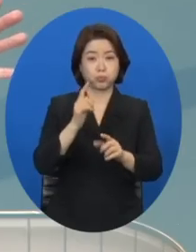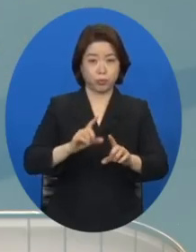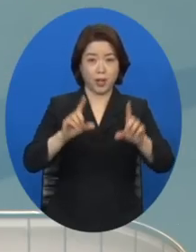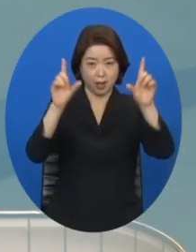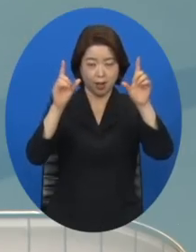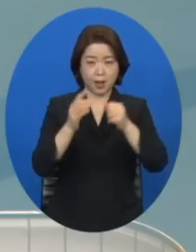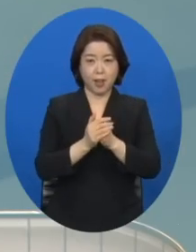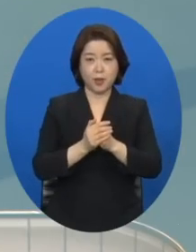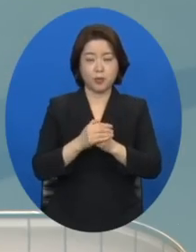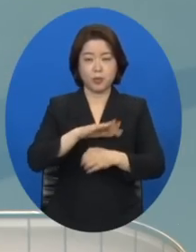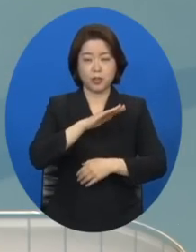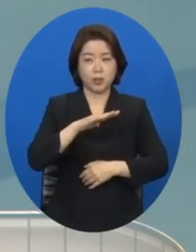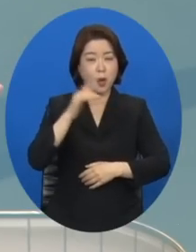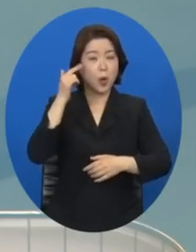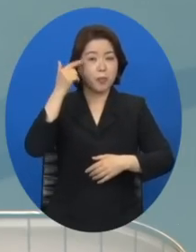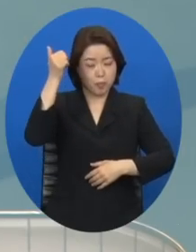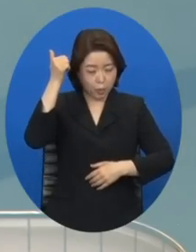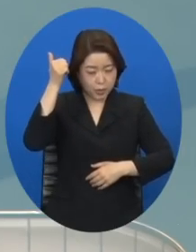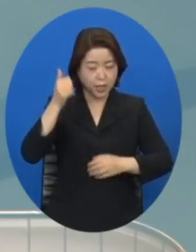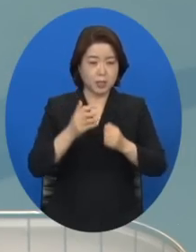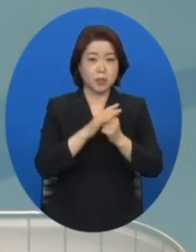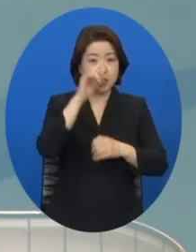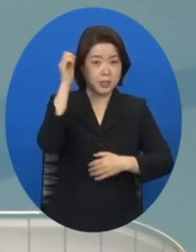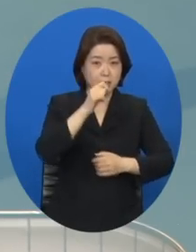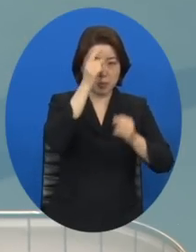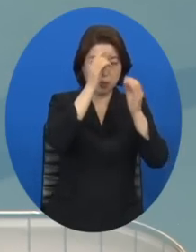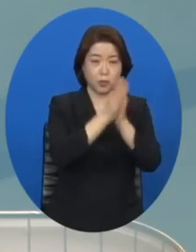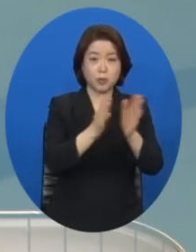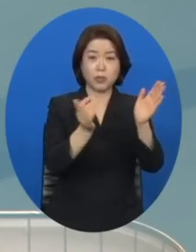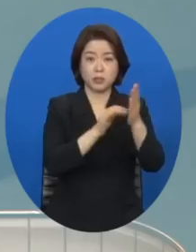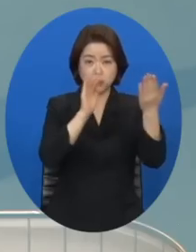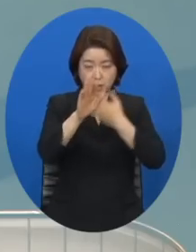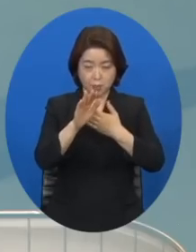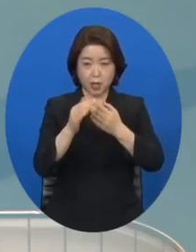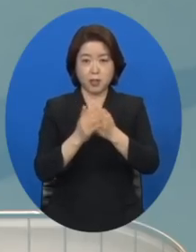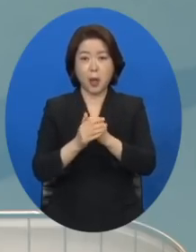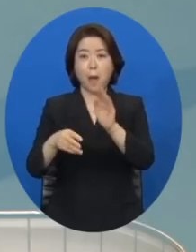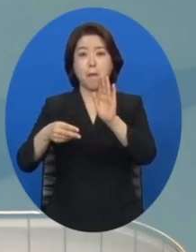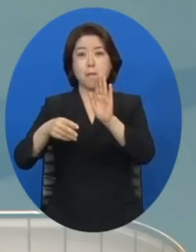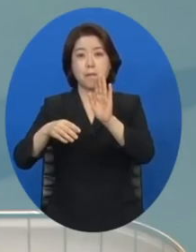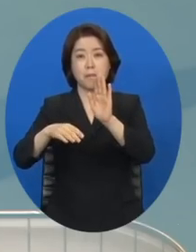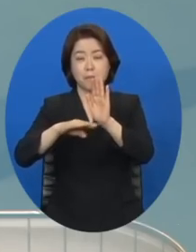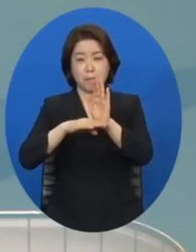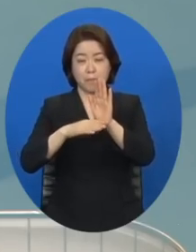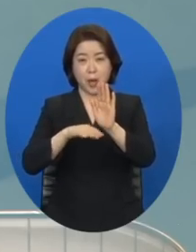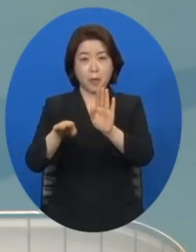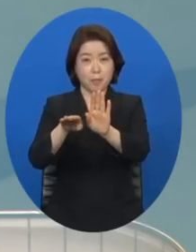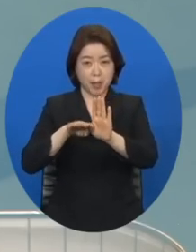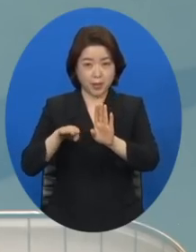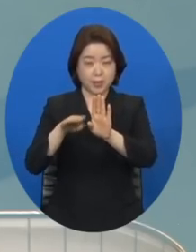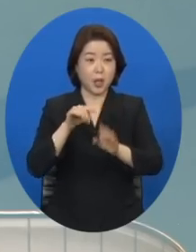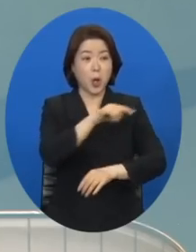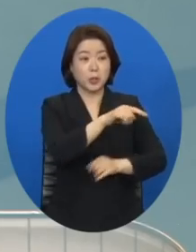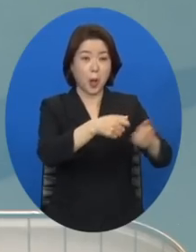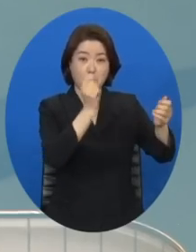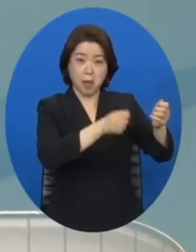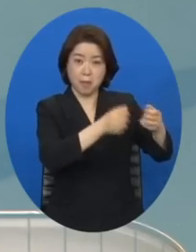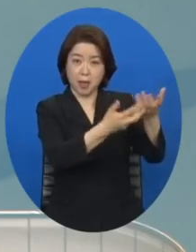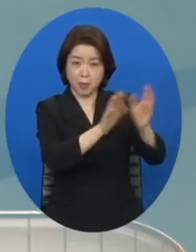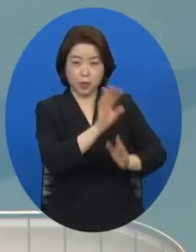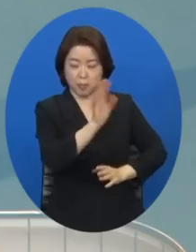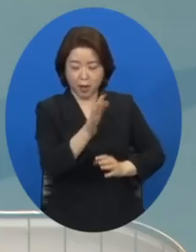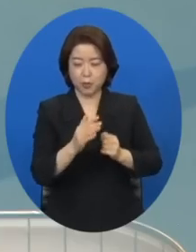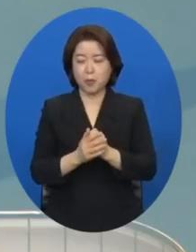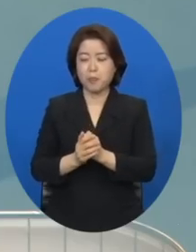이제 목사님들 새벽기도 끝나면 목사 밴드를 모여서이 밴드가 아니고 속으로 모여서 말씀을 나눈 밴드가 있습니다